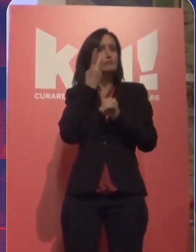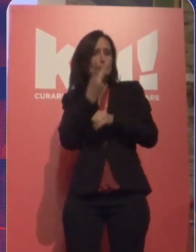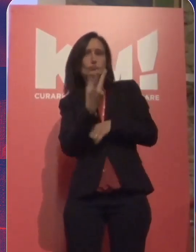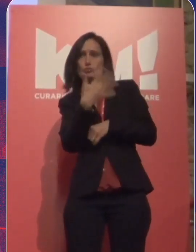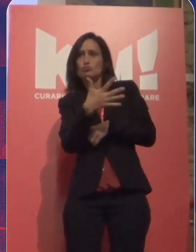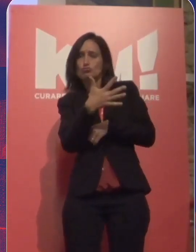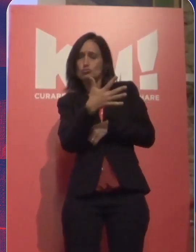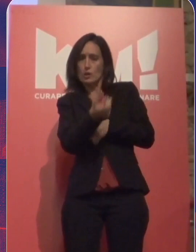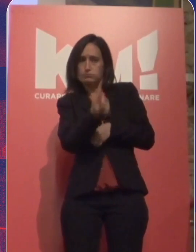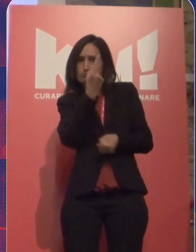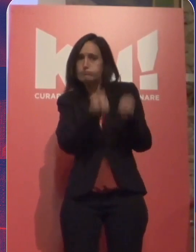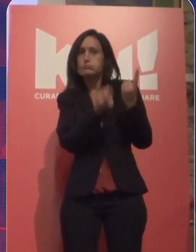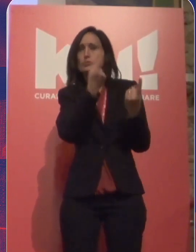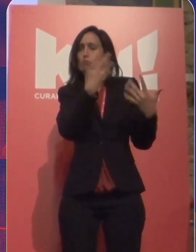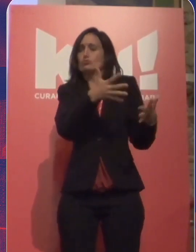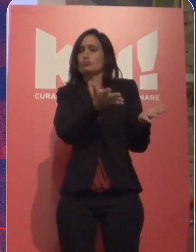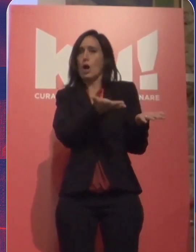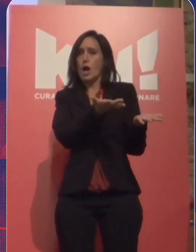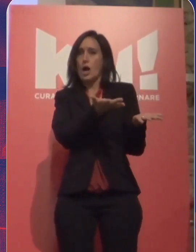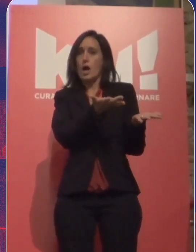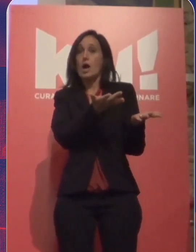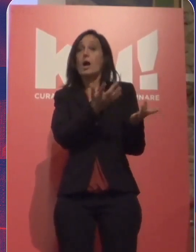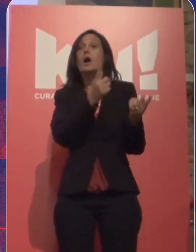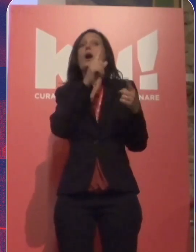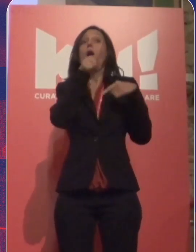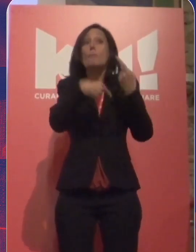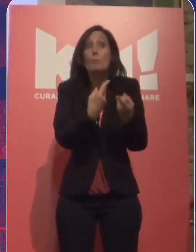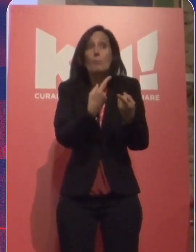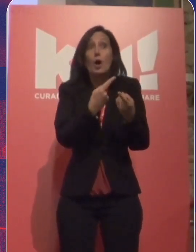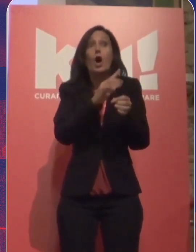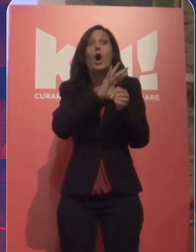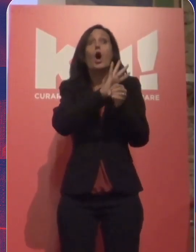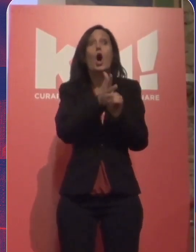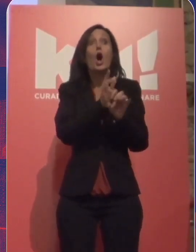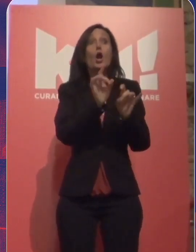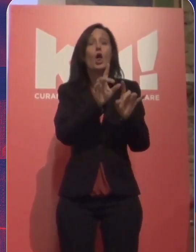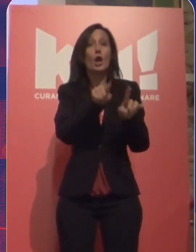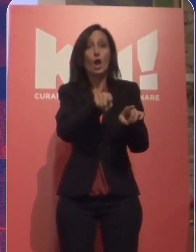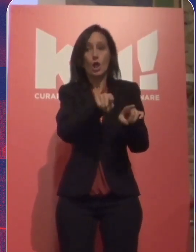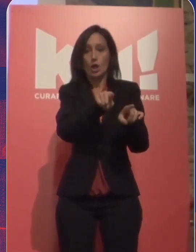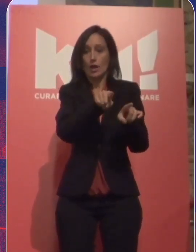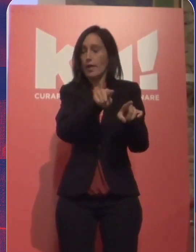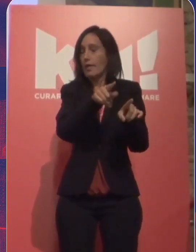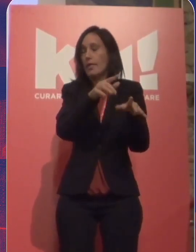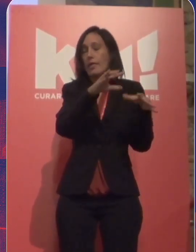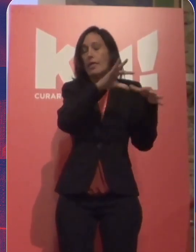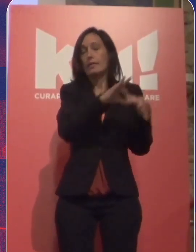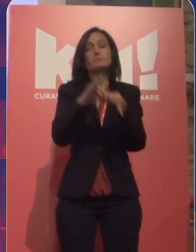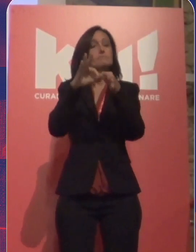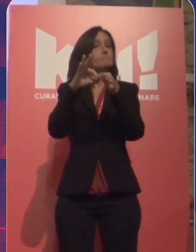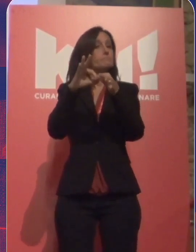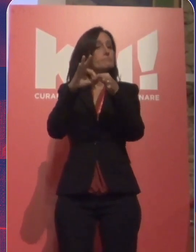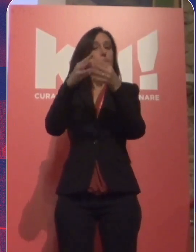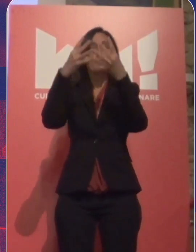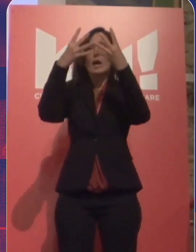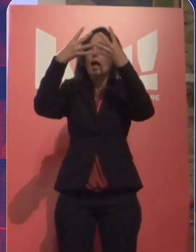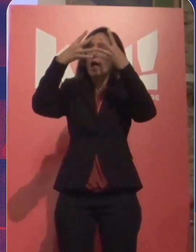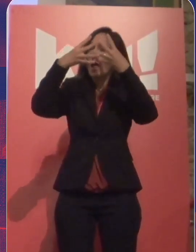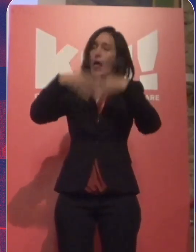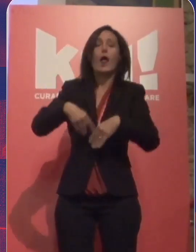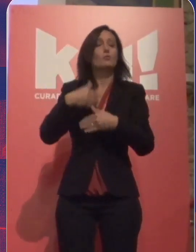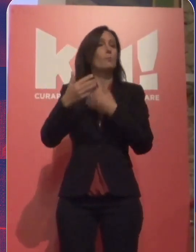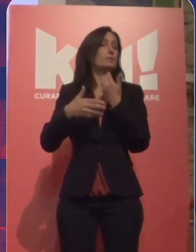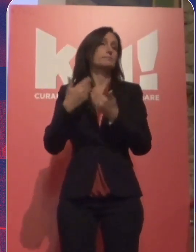fatalmente inevitabilmente questa tendenza che si era già innescata diciamo così in